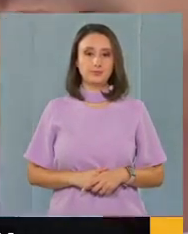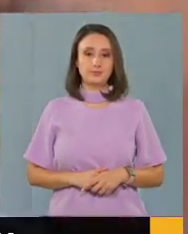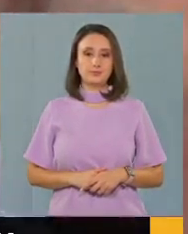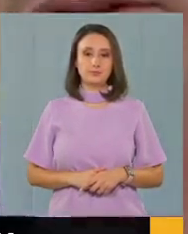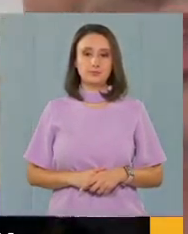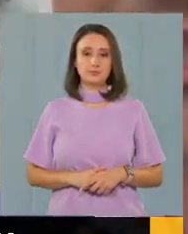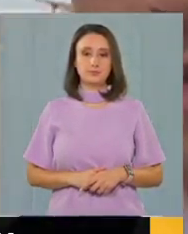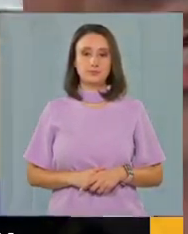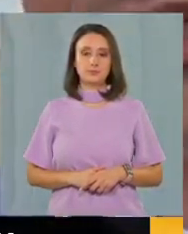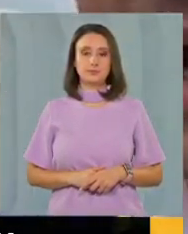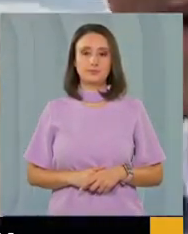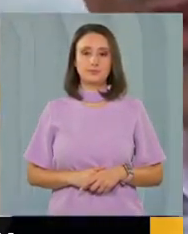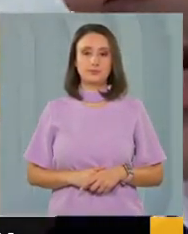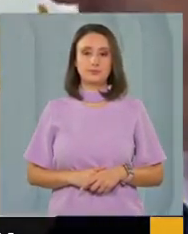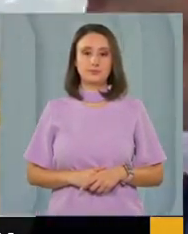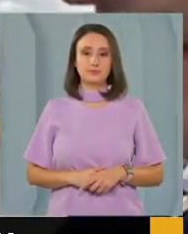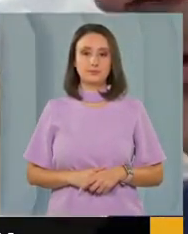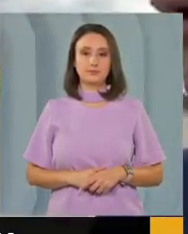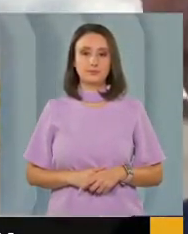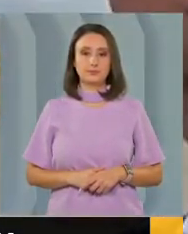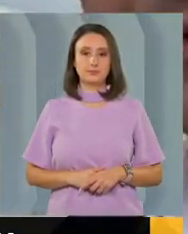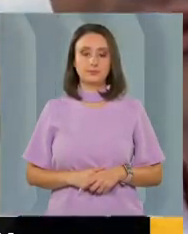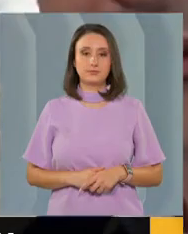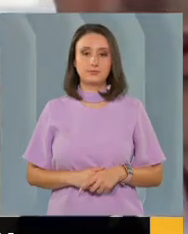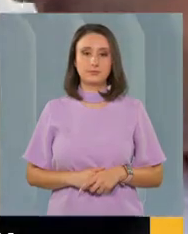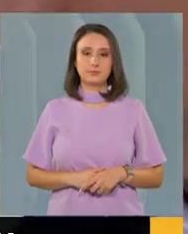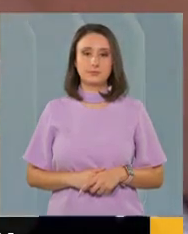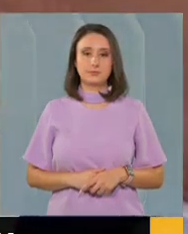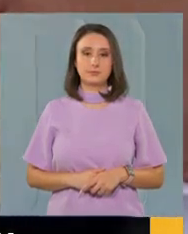Domnul ministru, de ce nu vă dați demisia? De ce ați lipsit la moțiune?